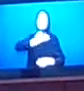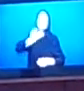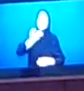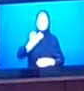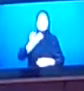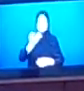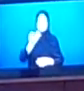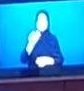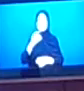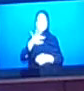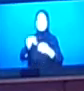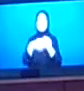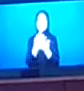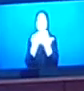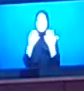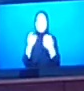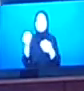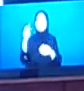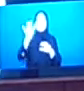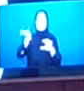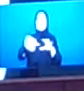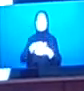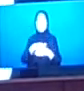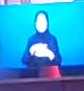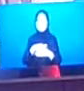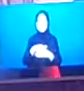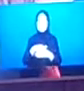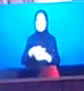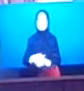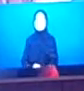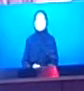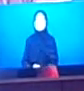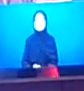masyarakat terlibat dalam hidup Kenapa akhirnya